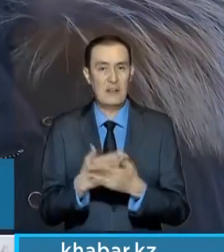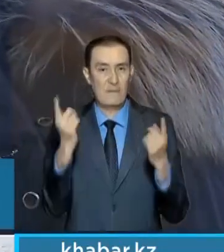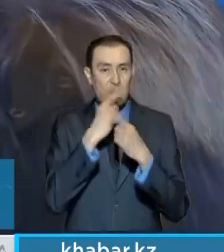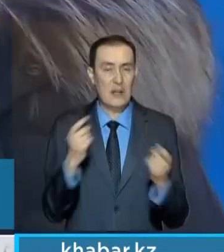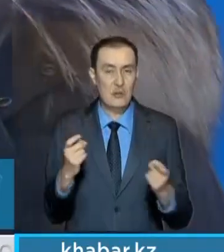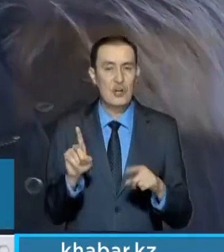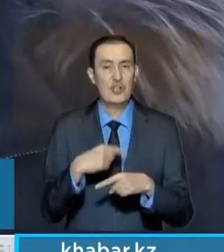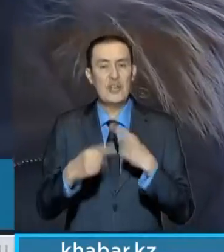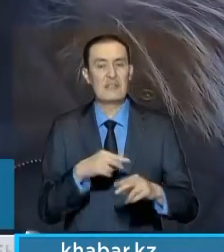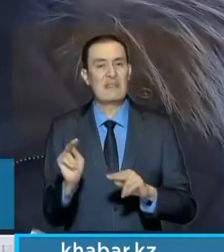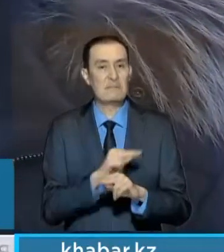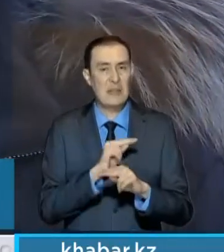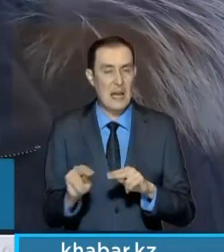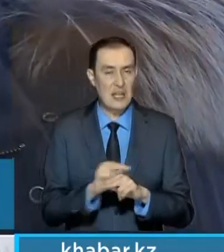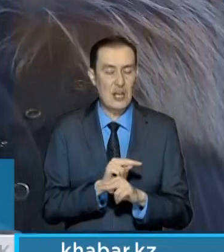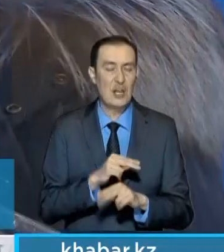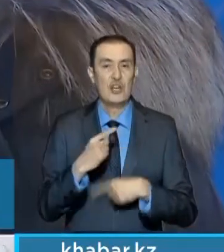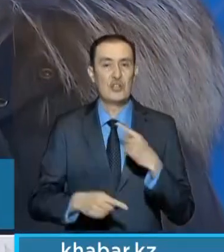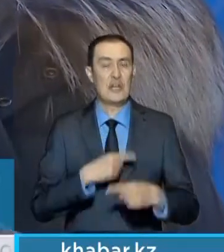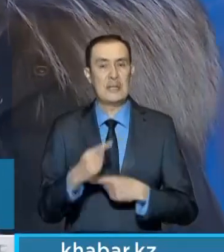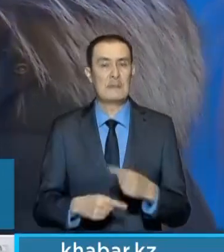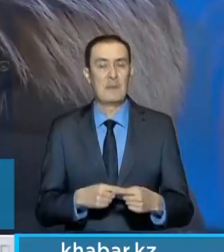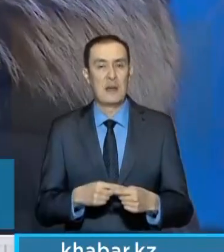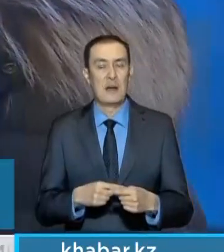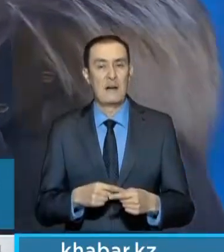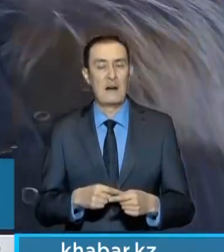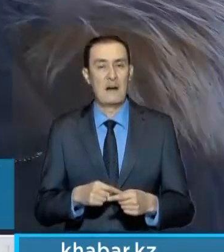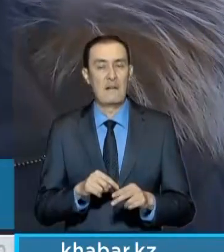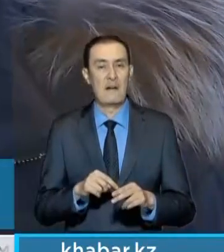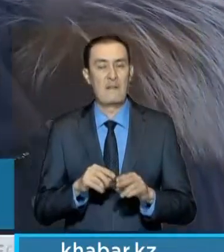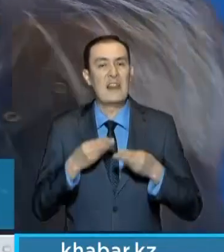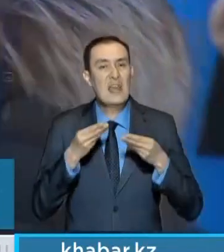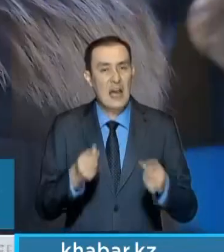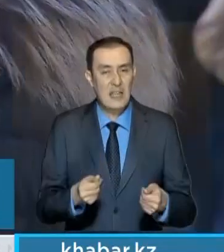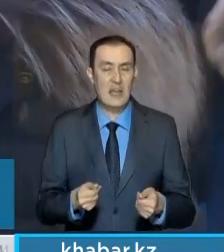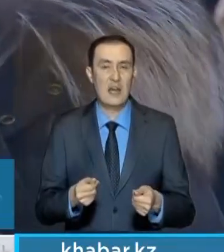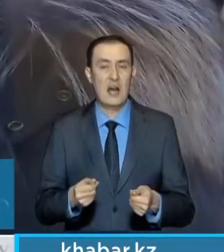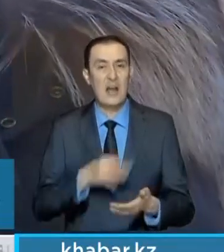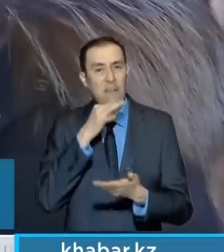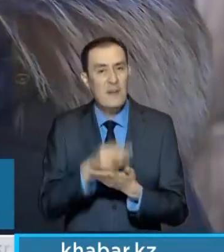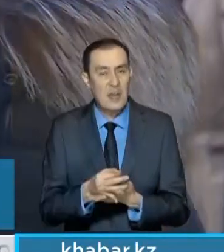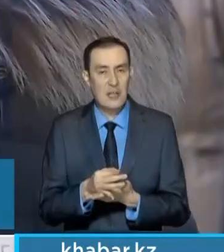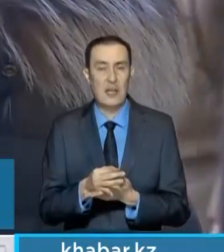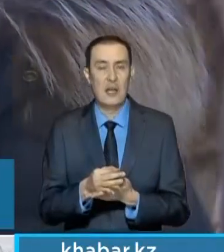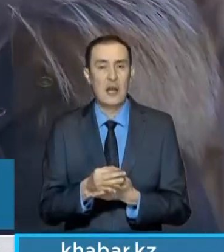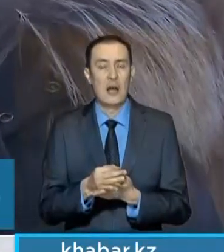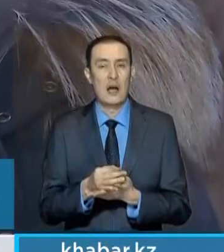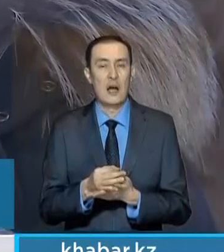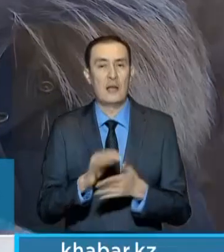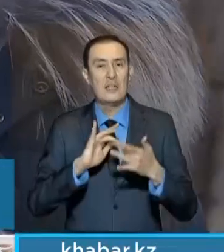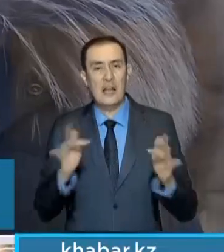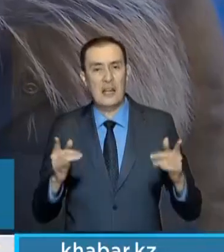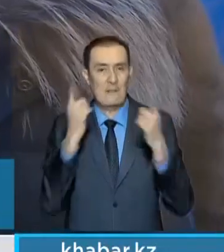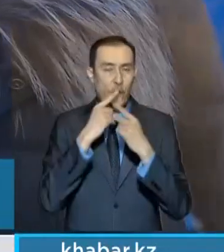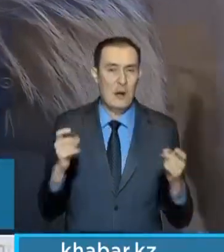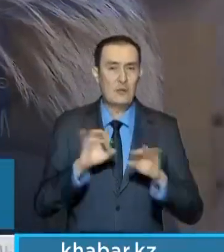через воспитание через через воздействие через реакцию через логосе Там и так далее